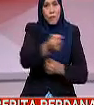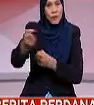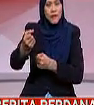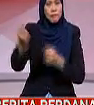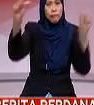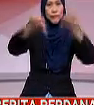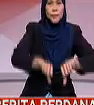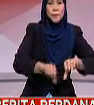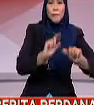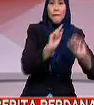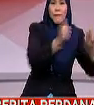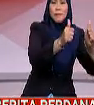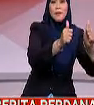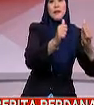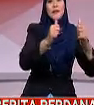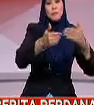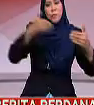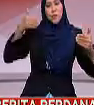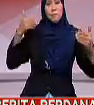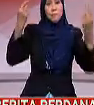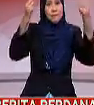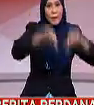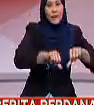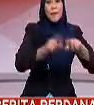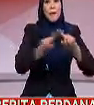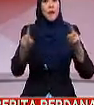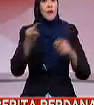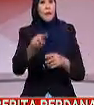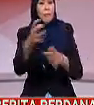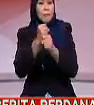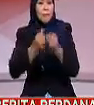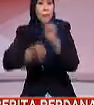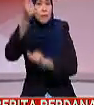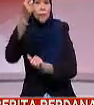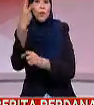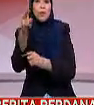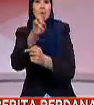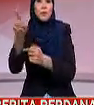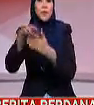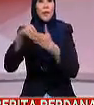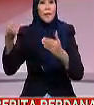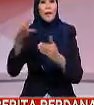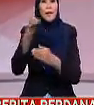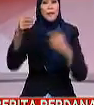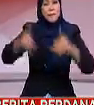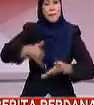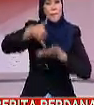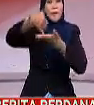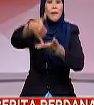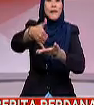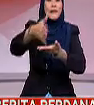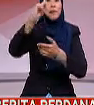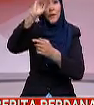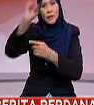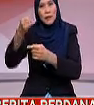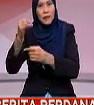yang tewas perlawanan pertama kumpulan B sebelum ini. Bomber Fighters membawa pulang wang tunai RM12,000 berserta Piala Kejohanan, manakala